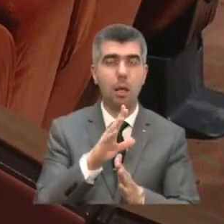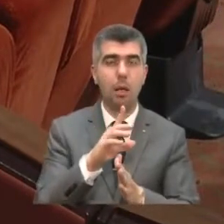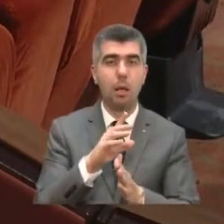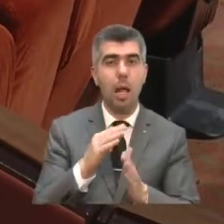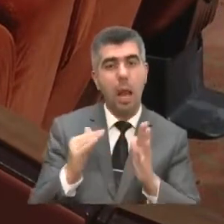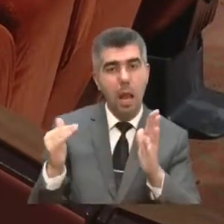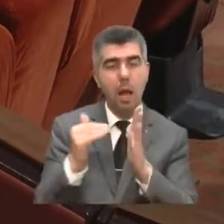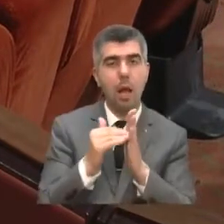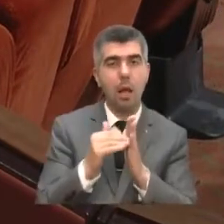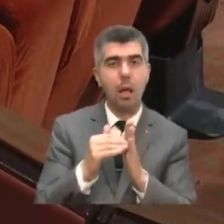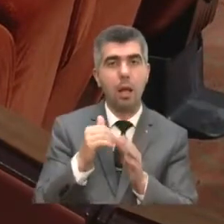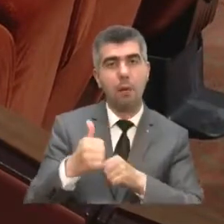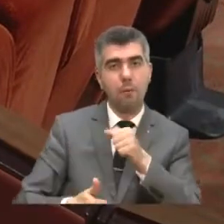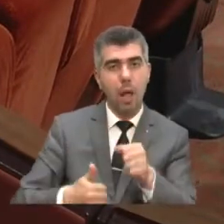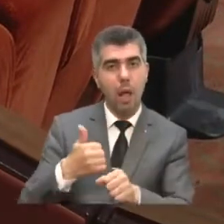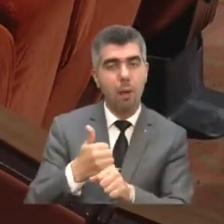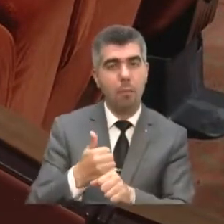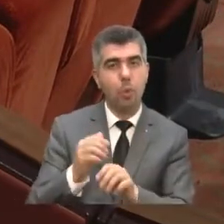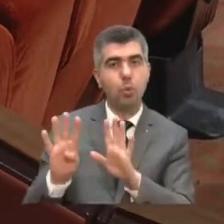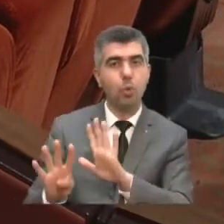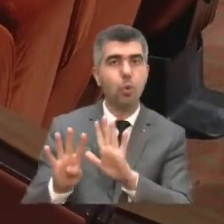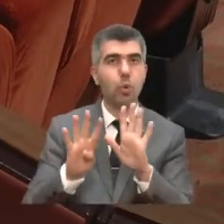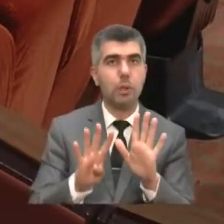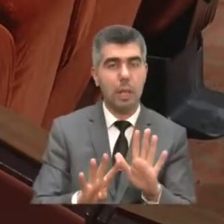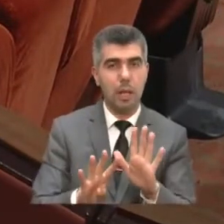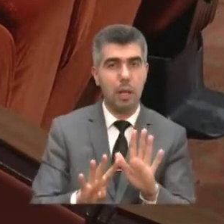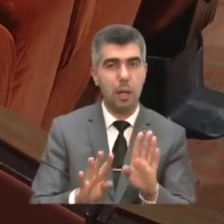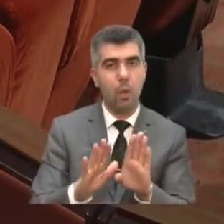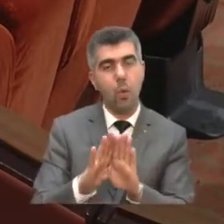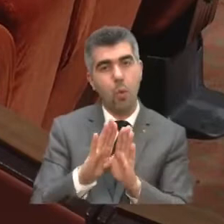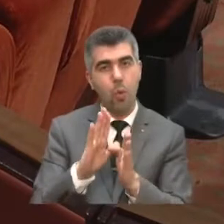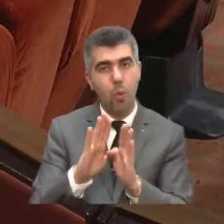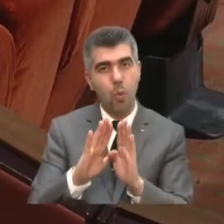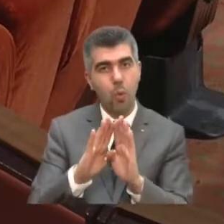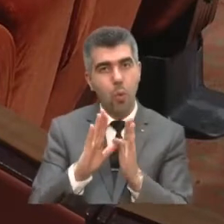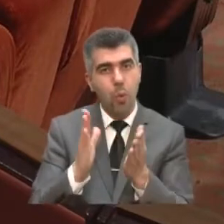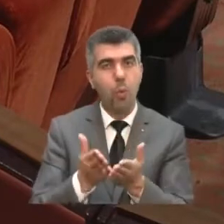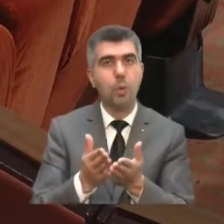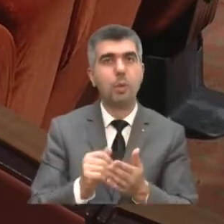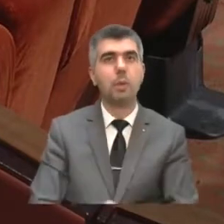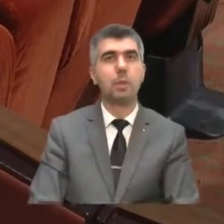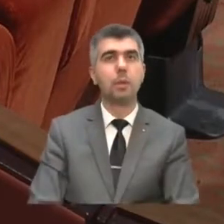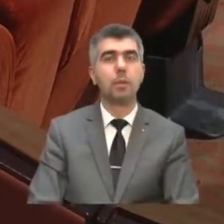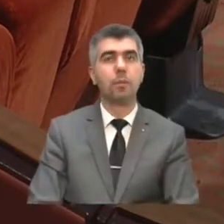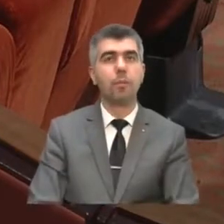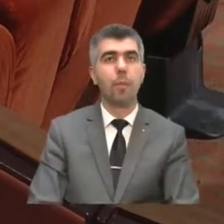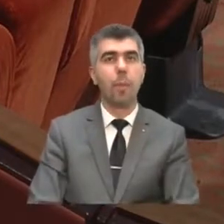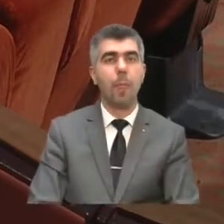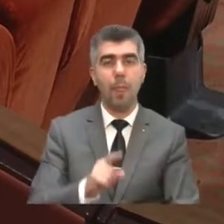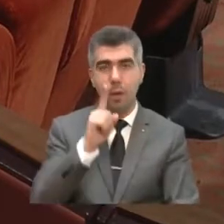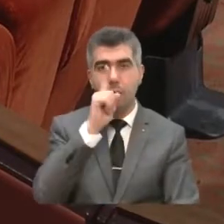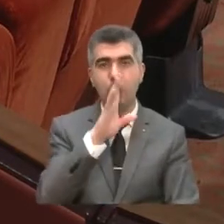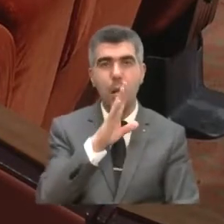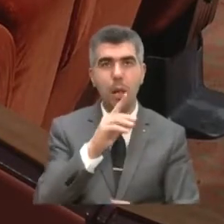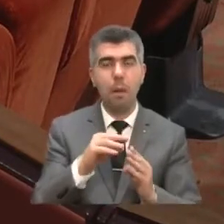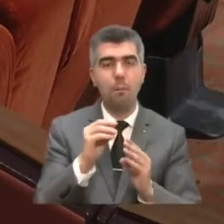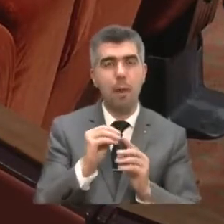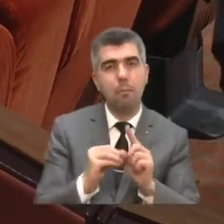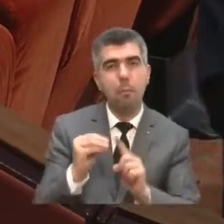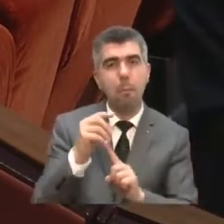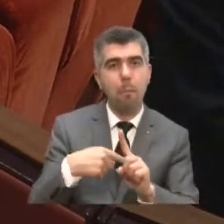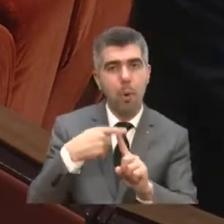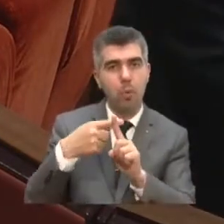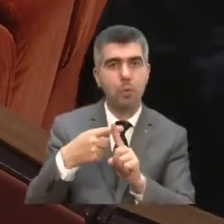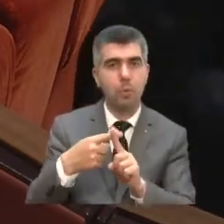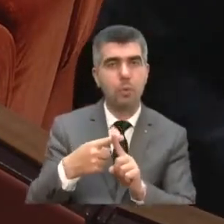هذا العام 99 ملعب. هذه هي لا بريفيزيون اللي عندنا في هذه الساعه، ويمكن يكونوا اكثر ان شاء الله.